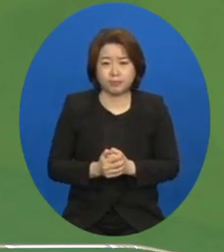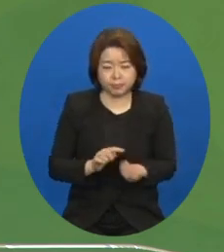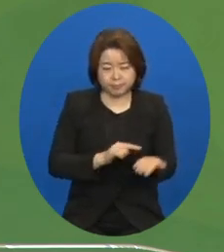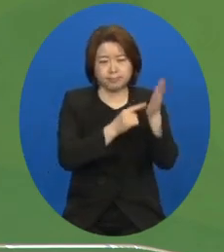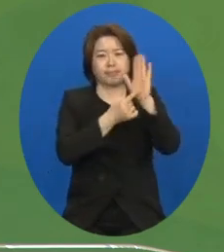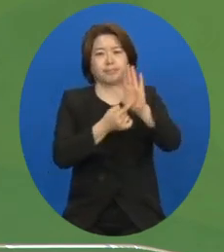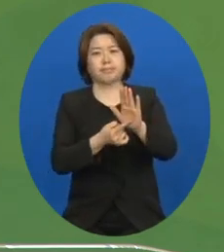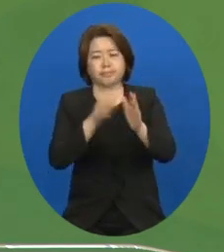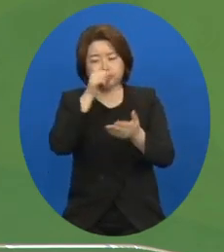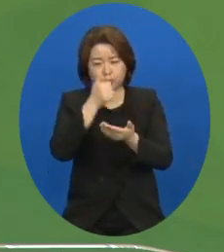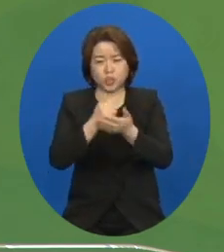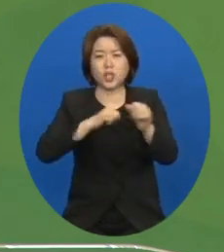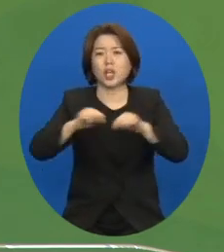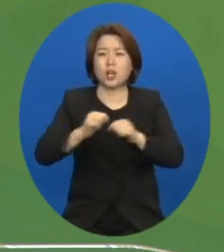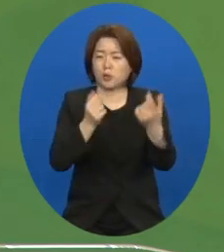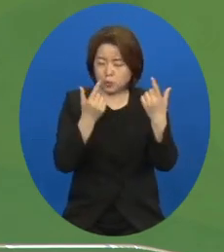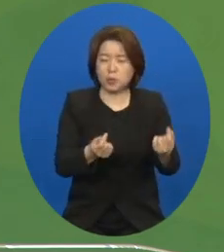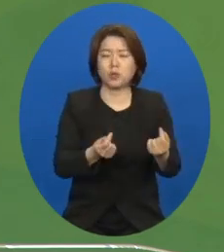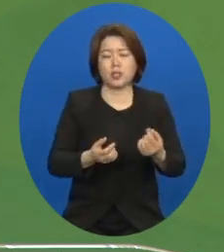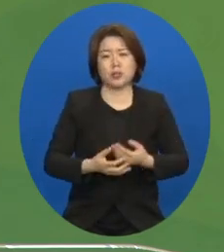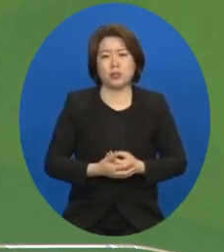드러내놓고 죄 짓는 거, 드러내놓고